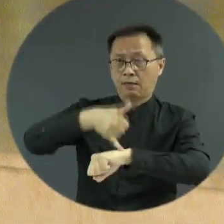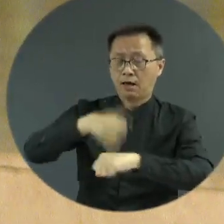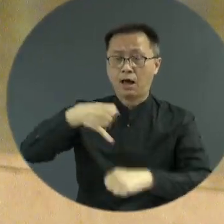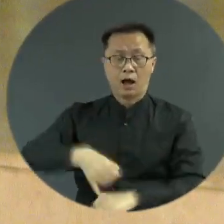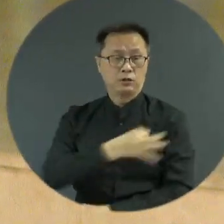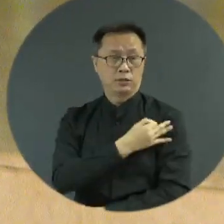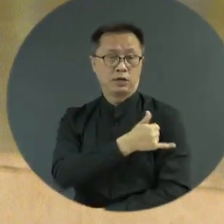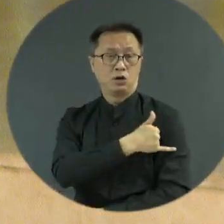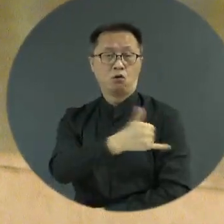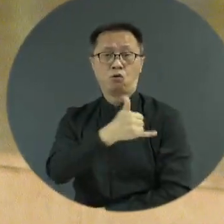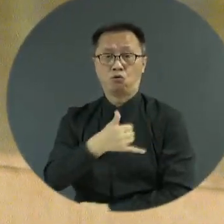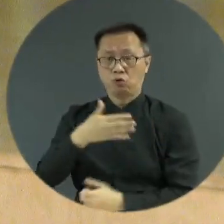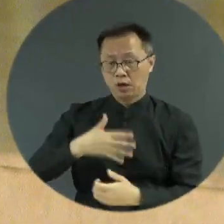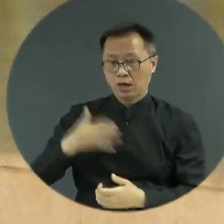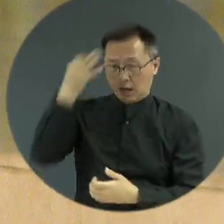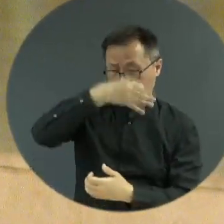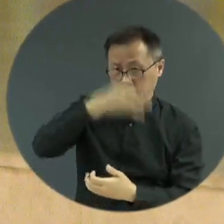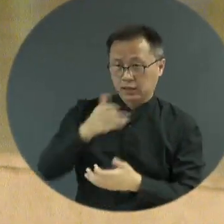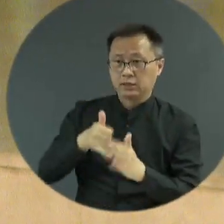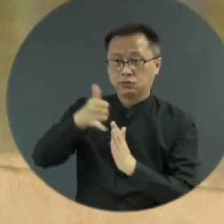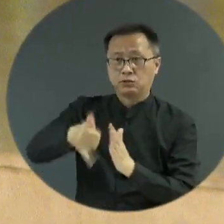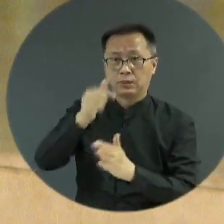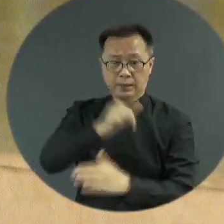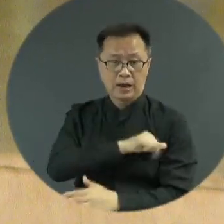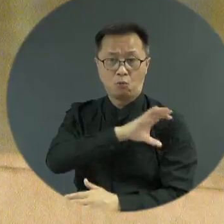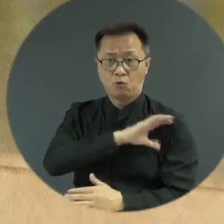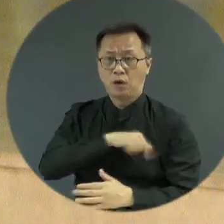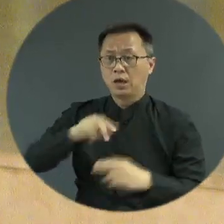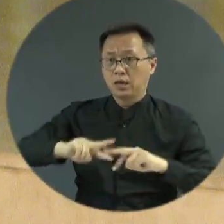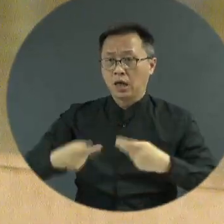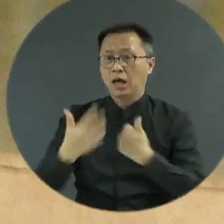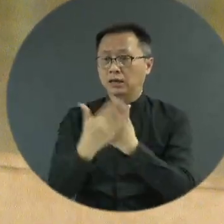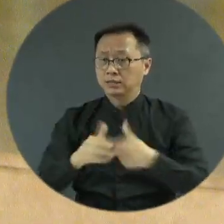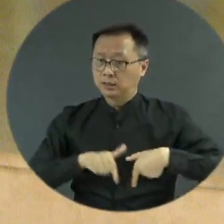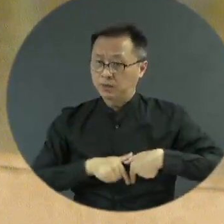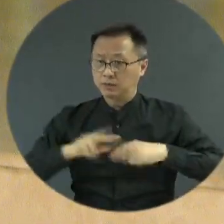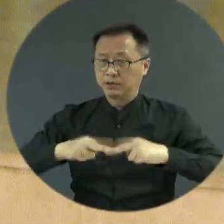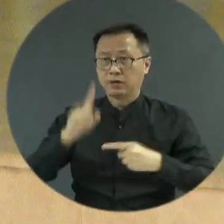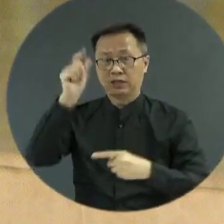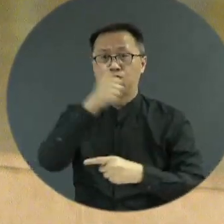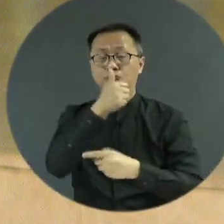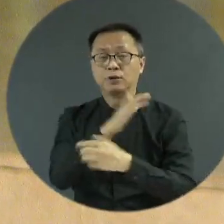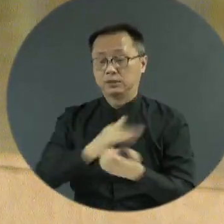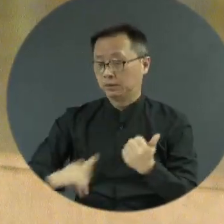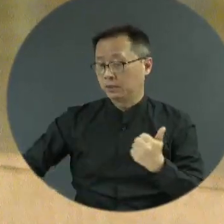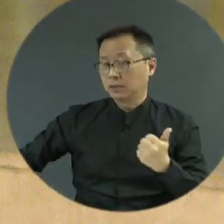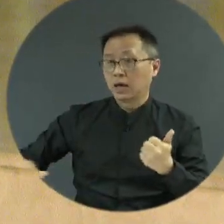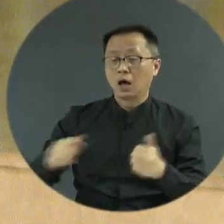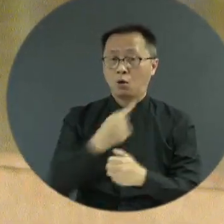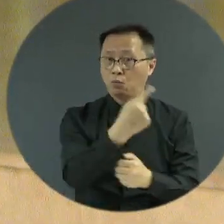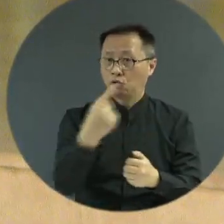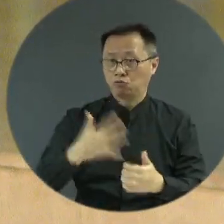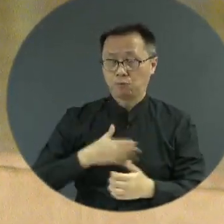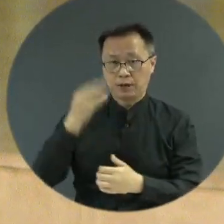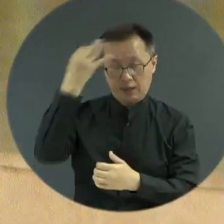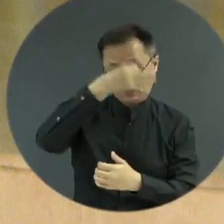六领洗入教，分享天主的生命，成为天父的子女。每一位后使者都有自己